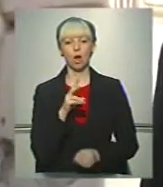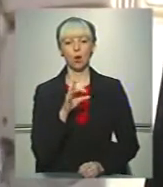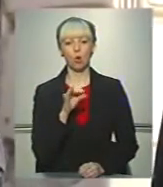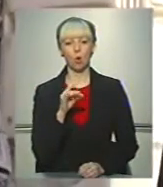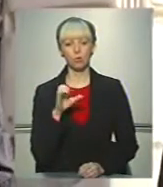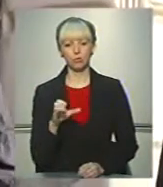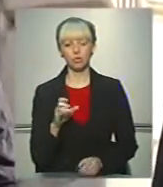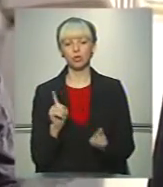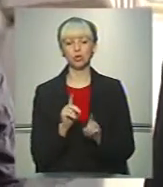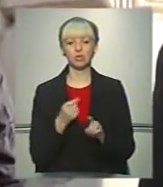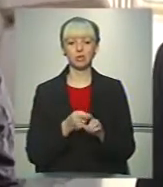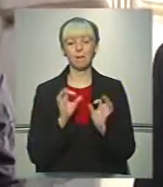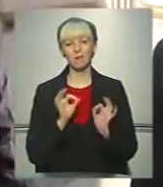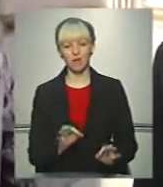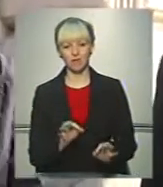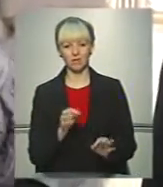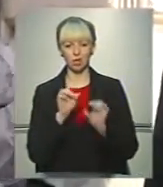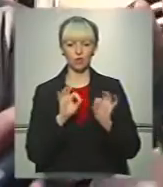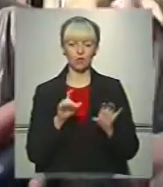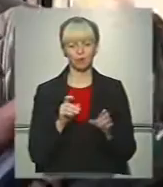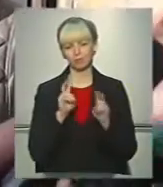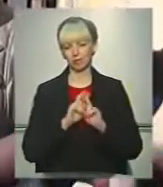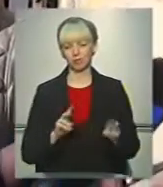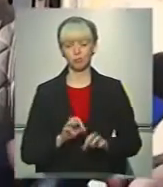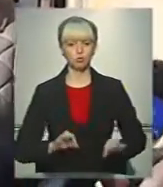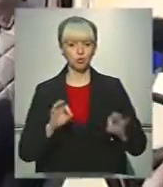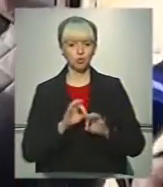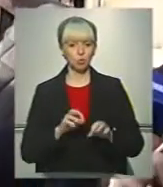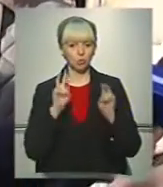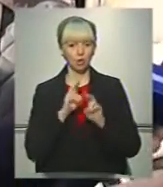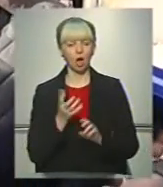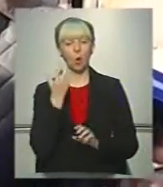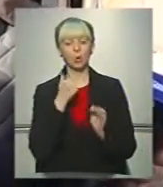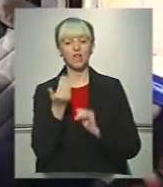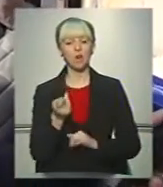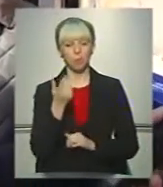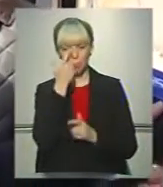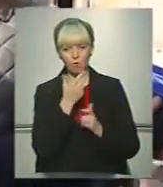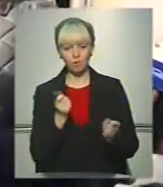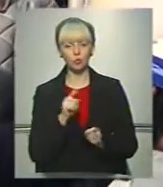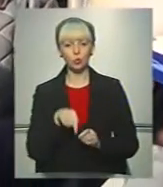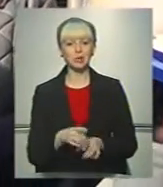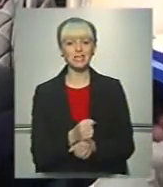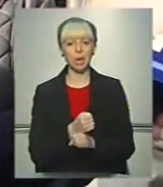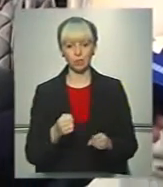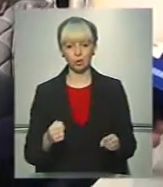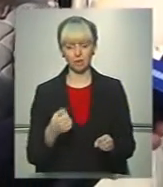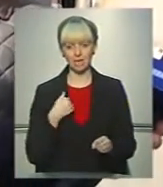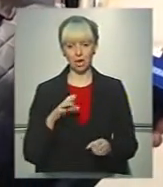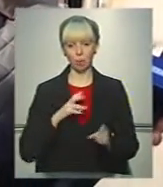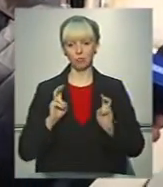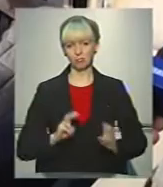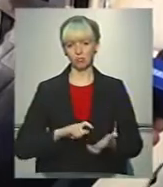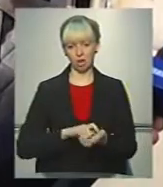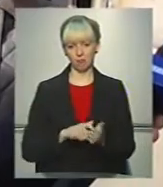а чи це правдива інформація, чи ні, невідомо. Нічого не знаю. А коли вам повідомили, що тут замінували? Ну, я була,